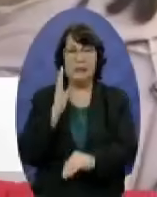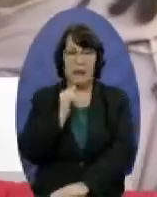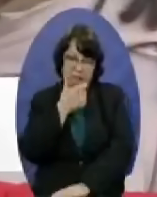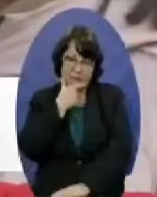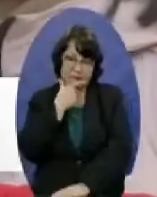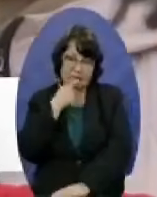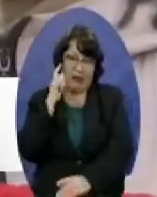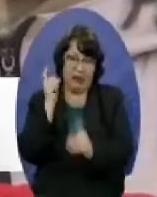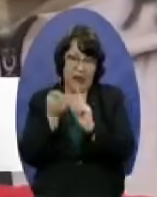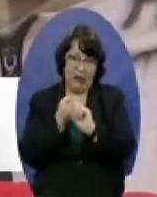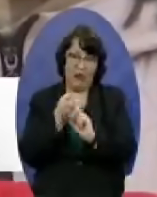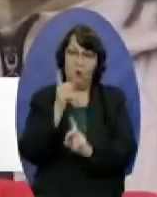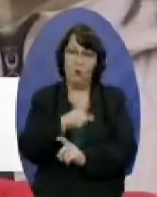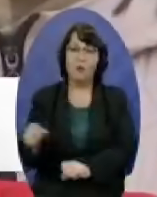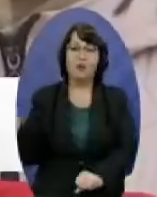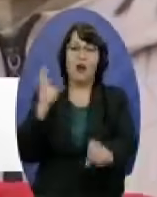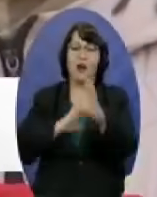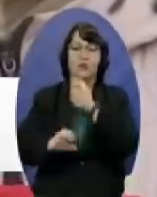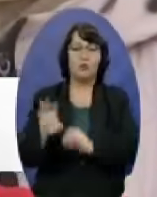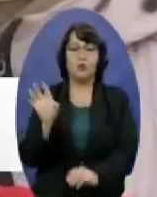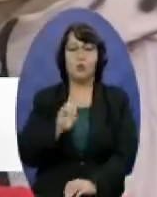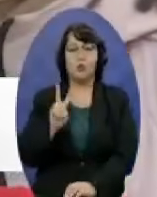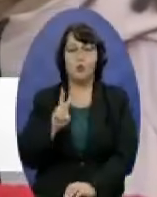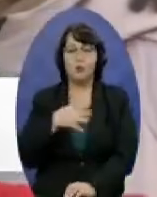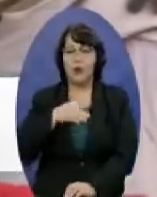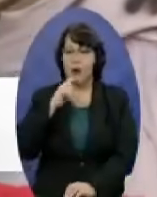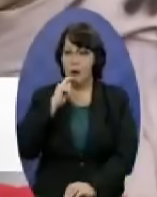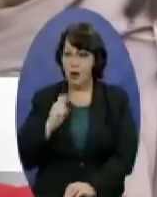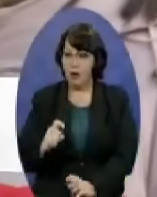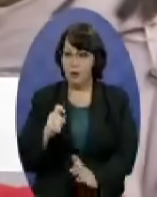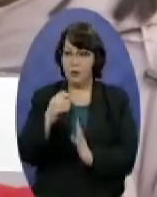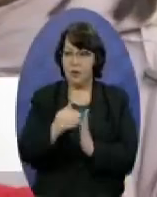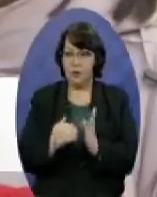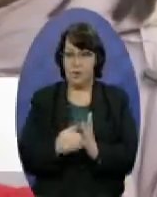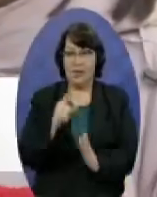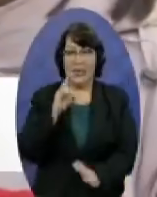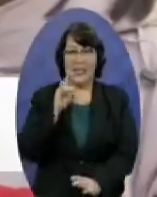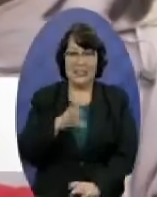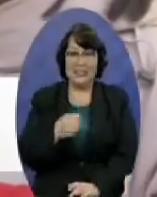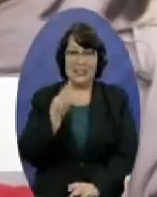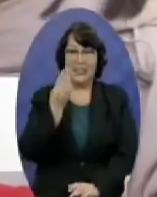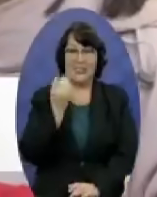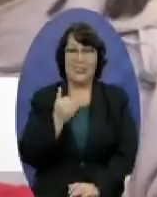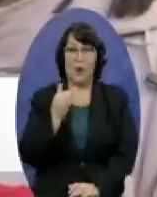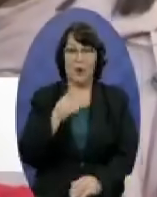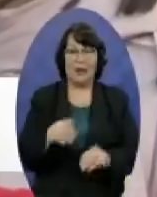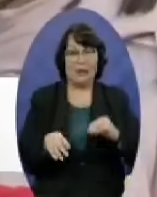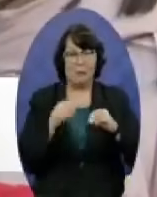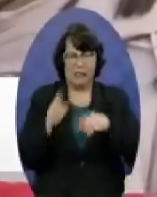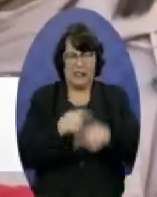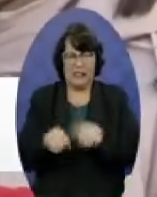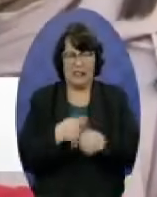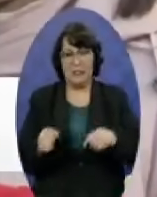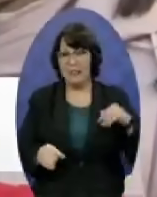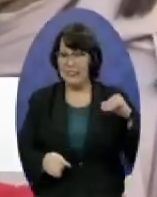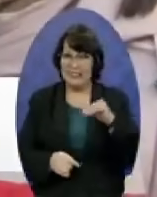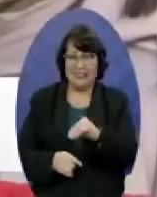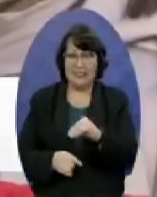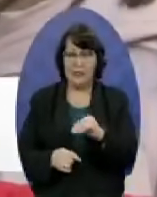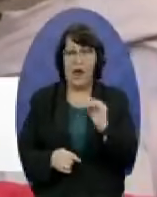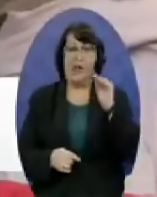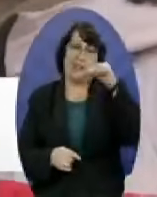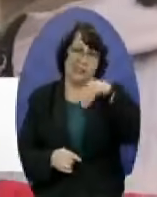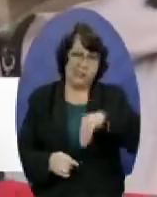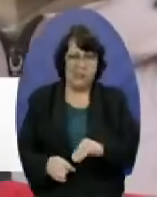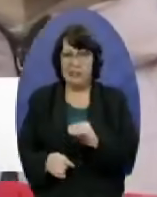нь хэлэх маш гоё тайлбартай. Ерөнхийдөө бол одоо тэр ис шаврын цуухгүй бол ямар ч адал явдал гарахгүй байхгүй.